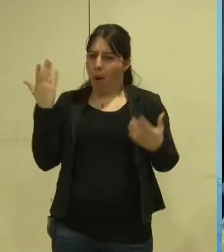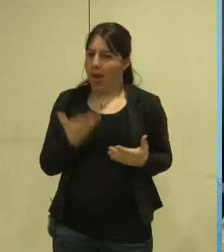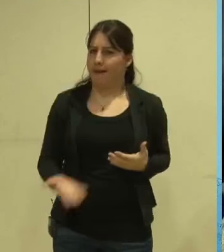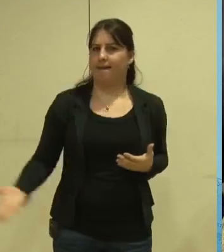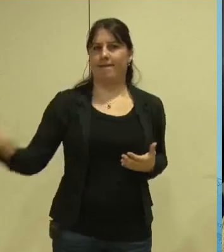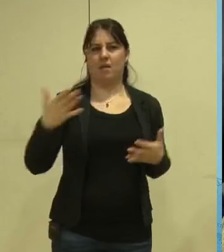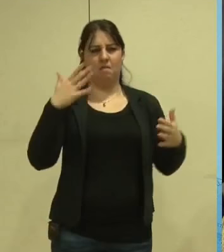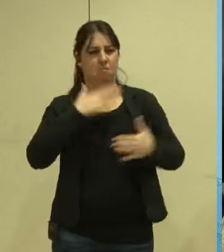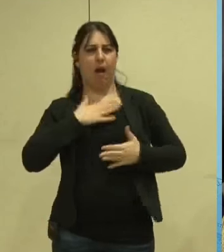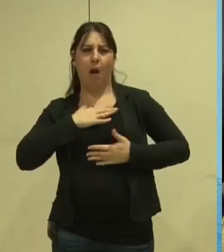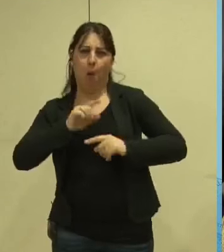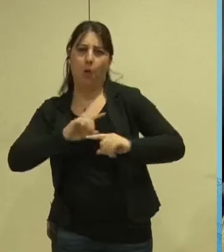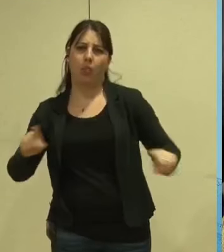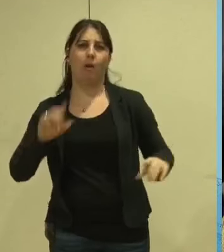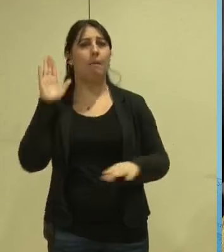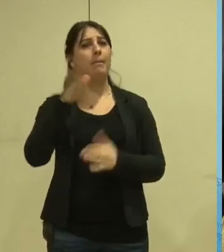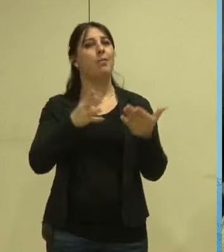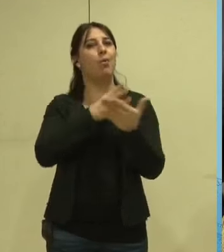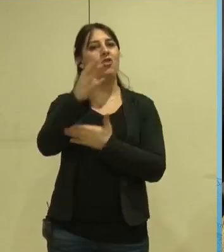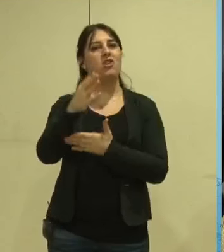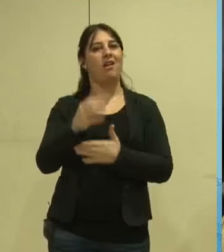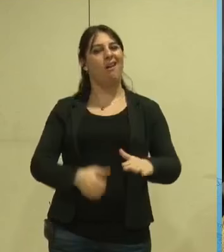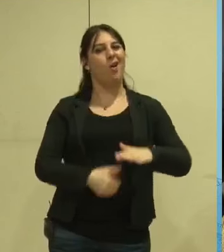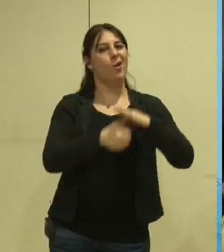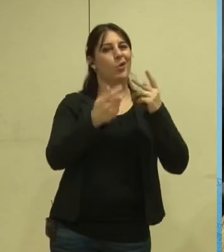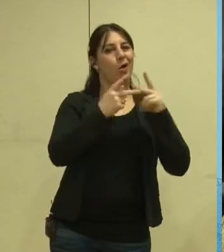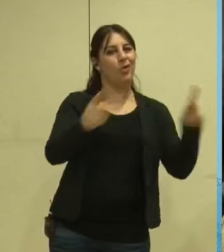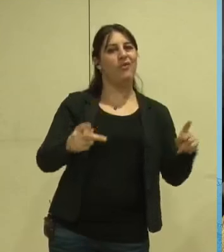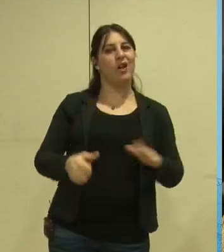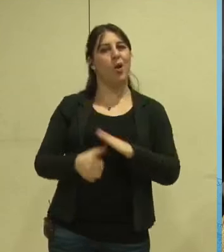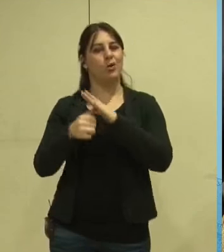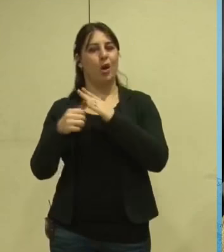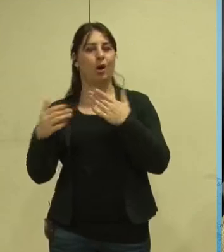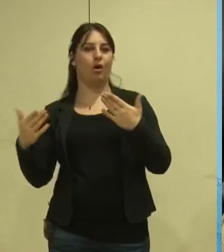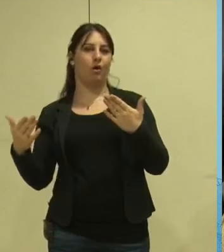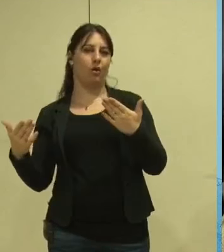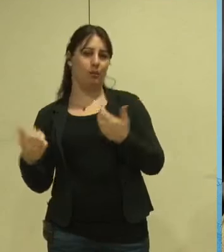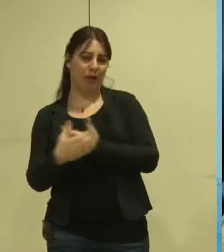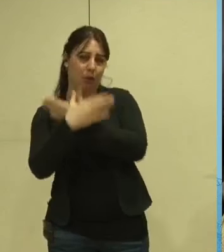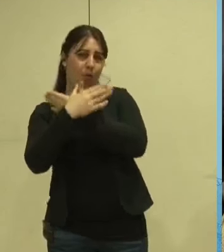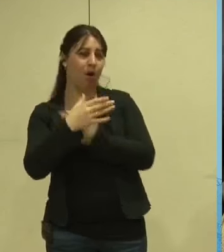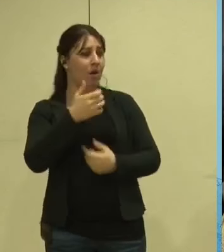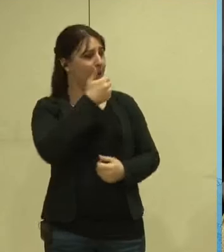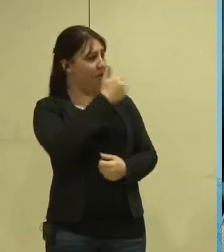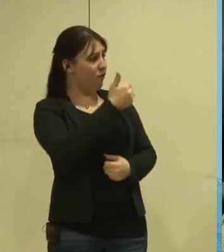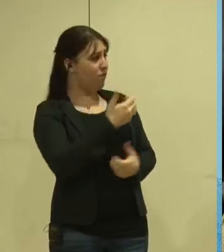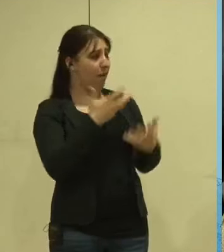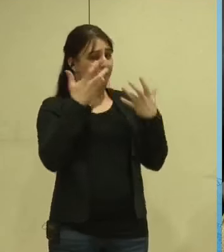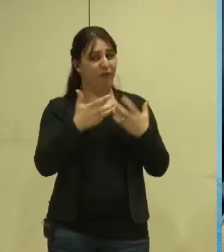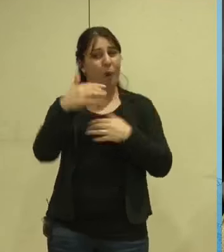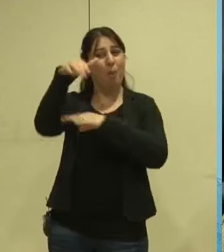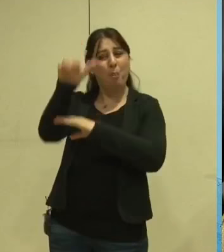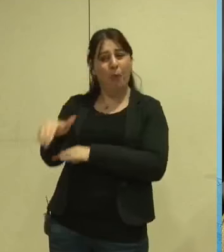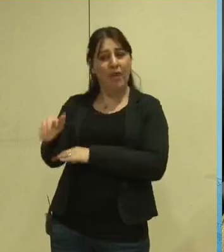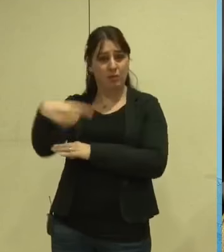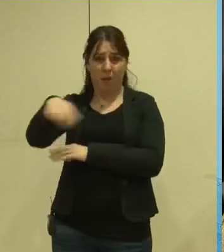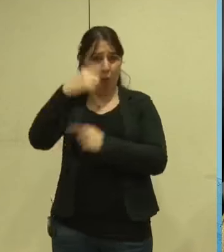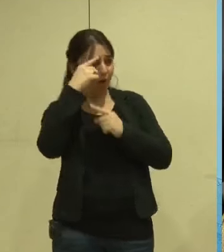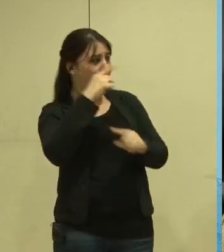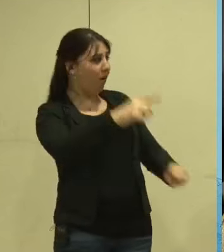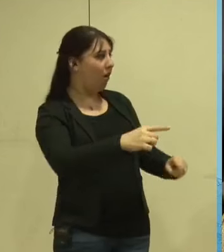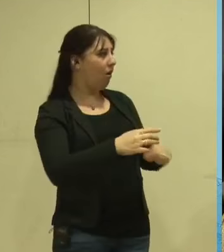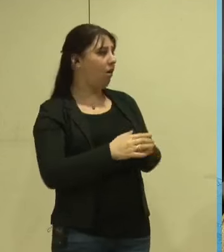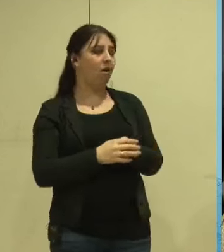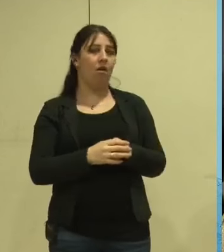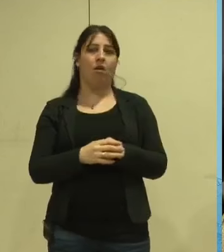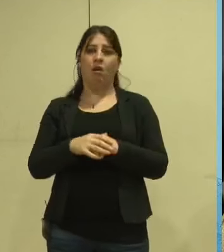cœur de métropole, et pourtant, elle vient des personnes que vous assurez vouloir protéger par ce projet, les acteurs de la vie